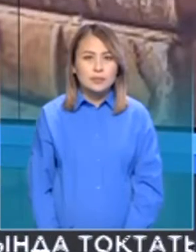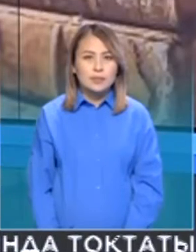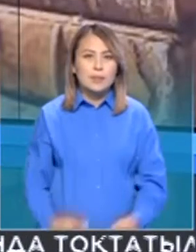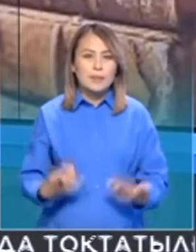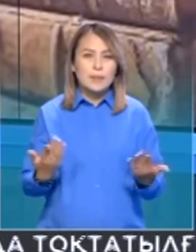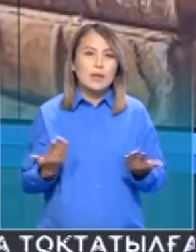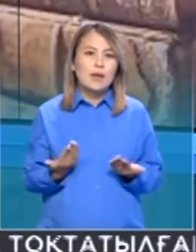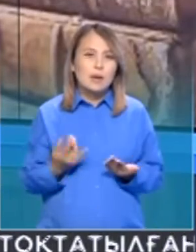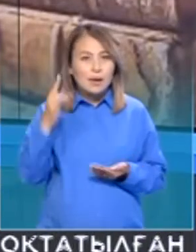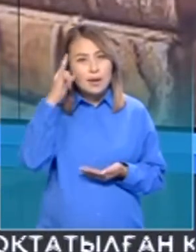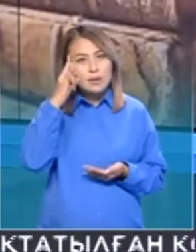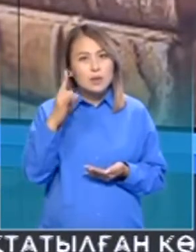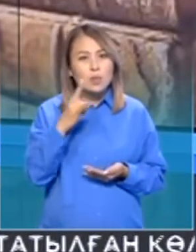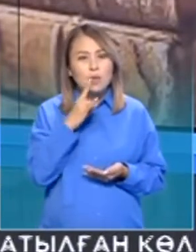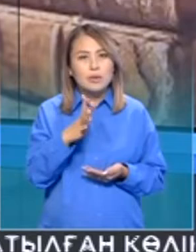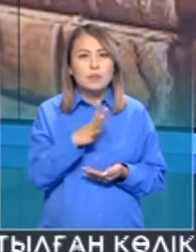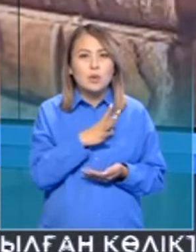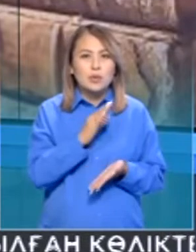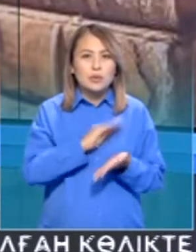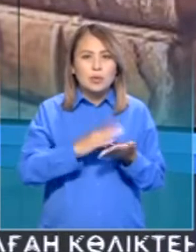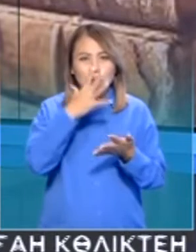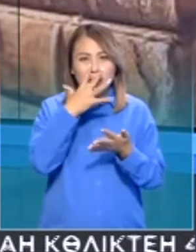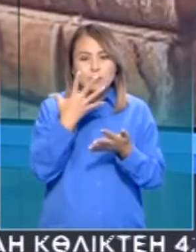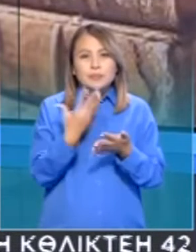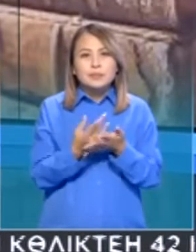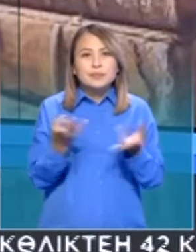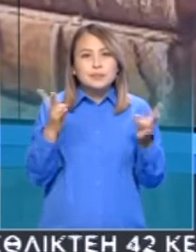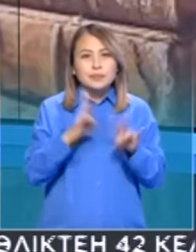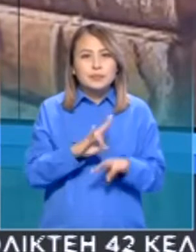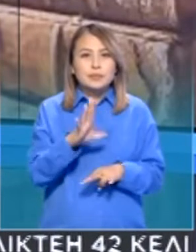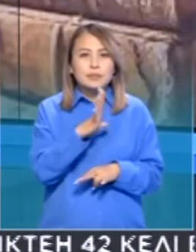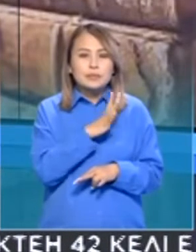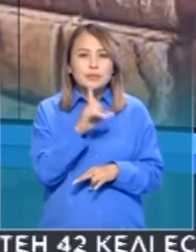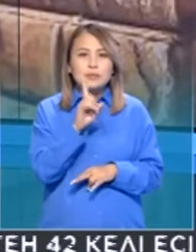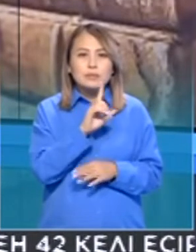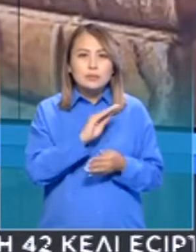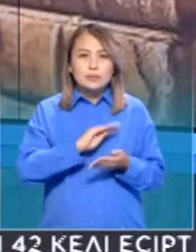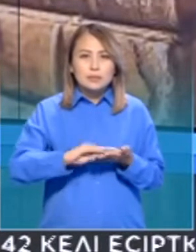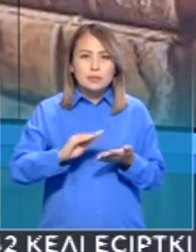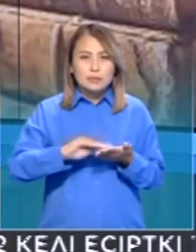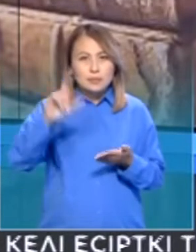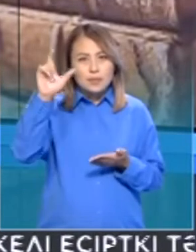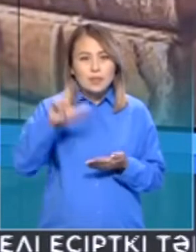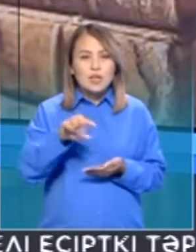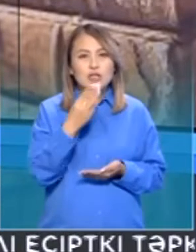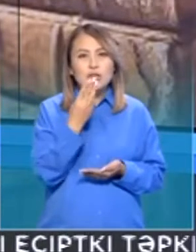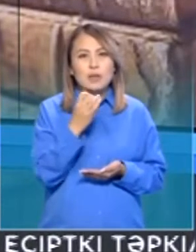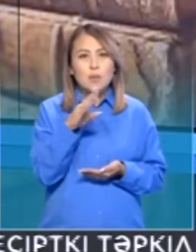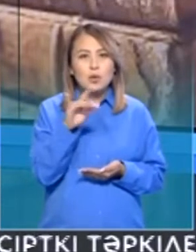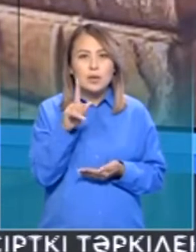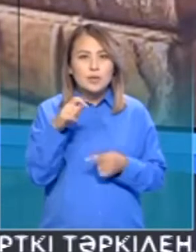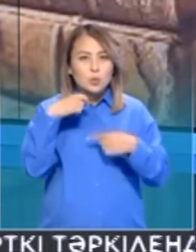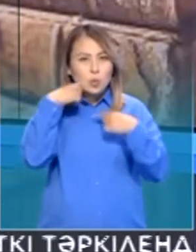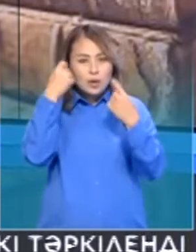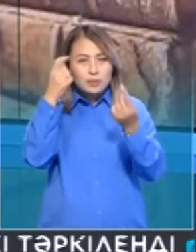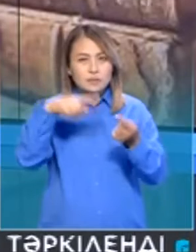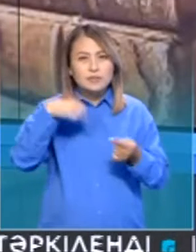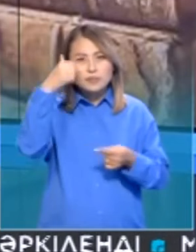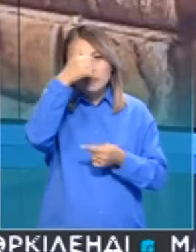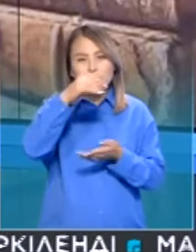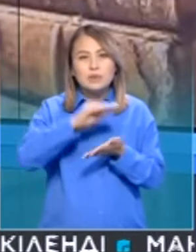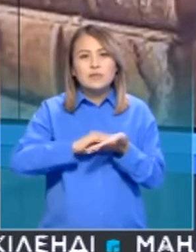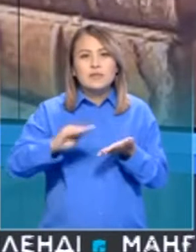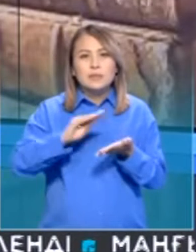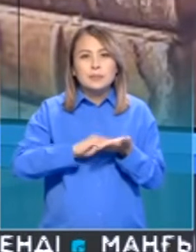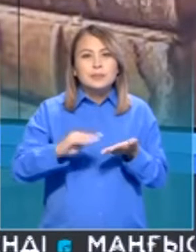Бір кем дүние. Бүгін қазақ руханиятында өзіндік қолтаңбасы бар заңғар жазушы Шерхан Мұртазаның да туған күні. Биыл халық